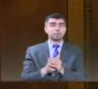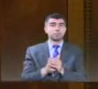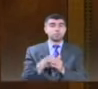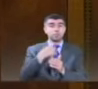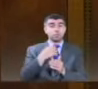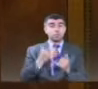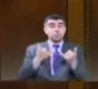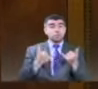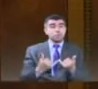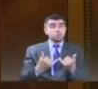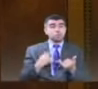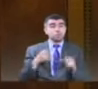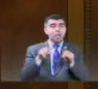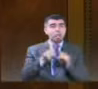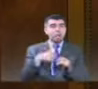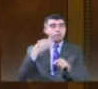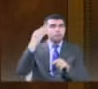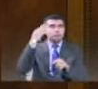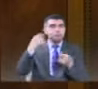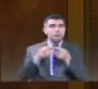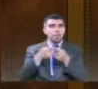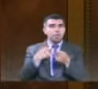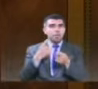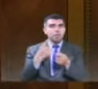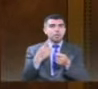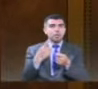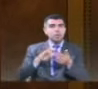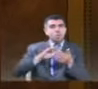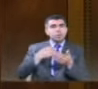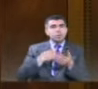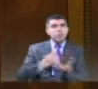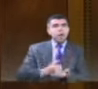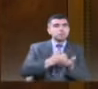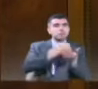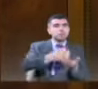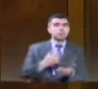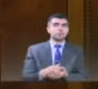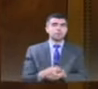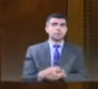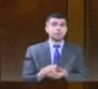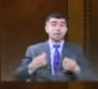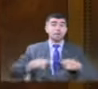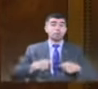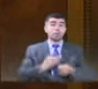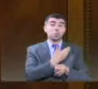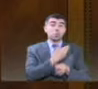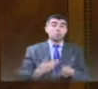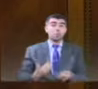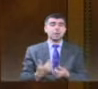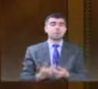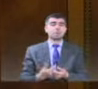فهنا خصنا نستغلوا هذه الفرصة لأنه ما كيصدقوش علينا. سيد رئيس الحكومة يجب أن نعمل على